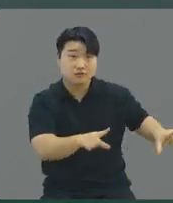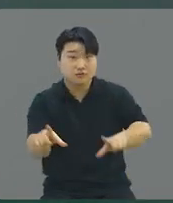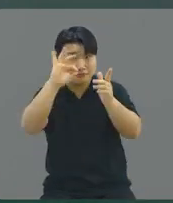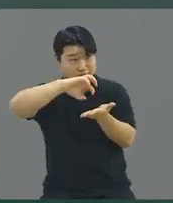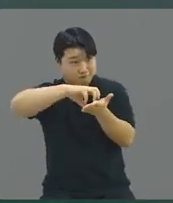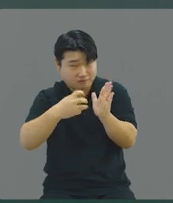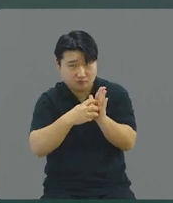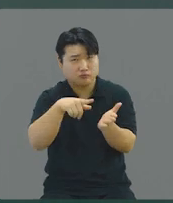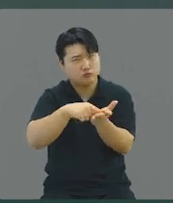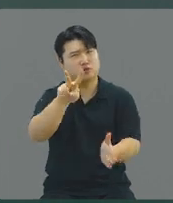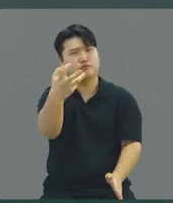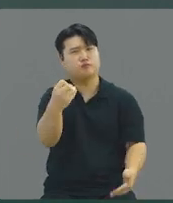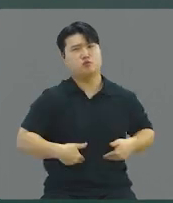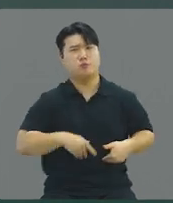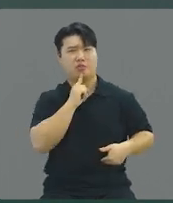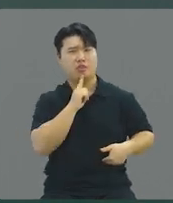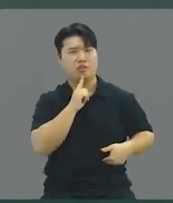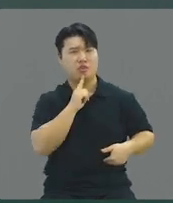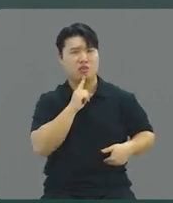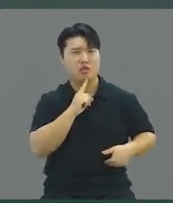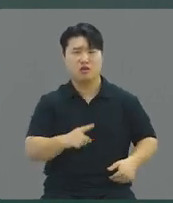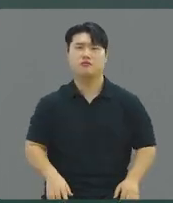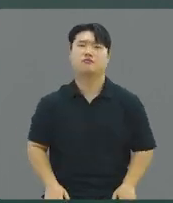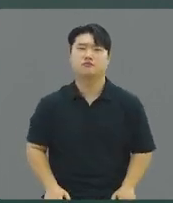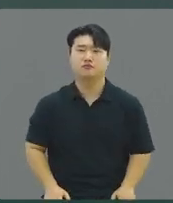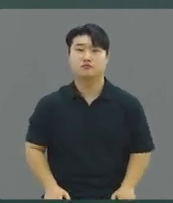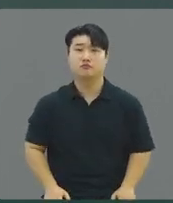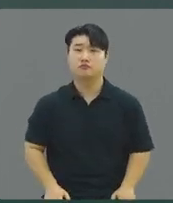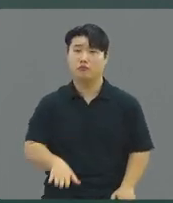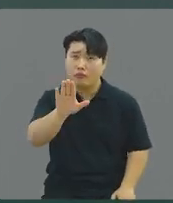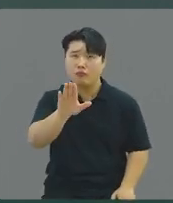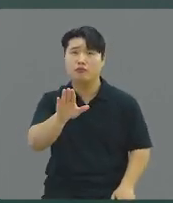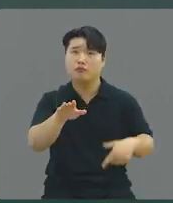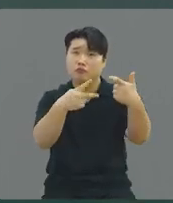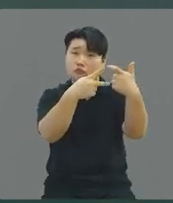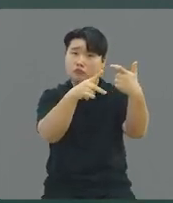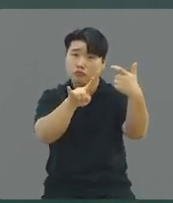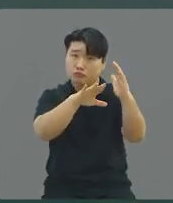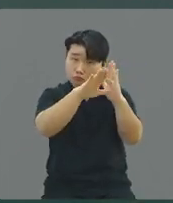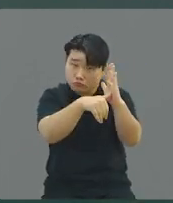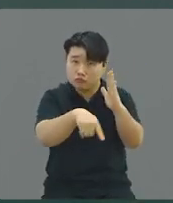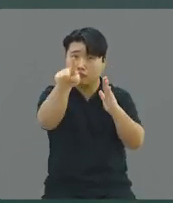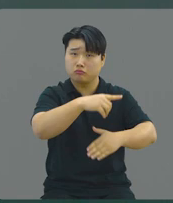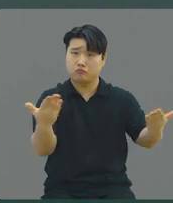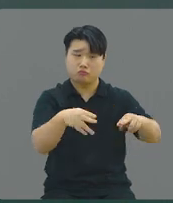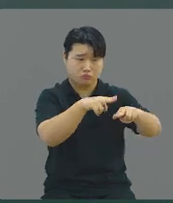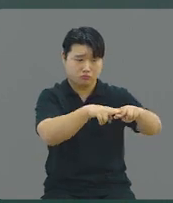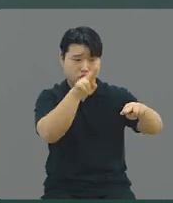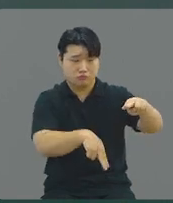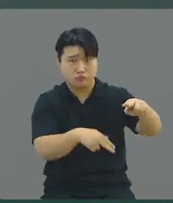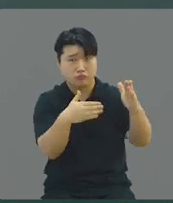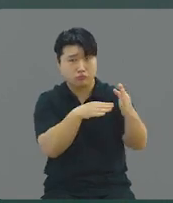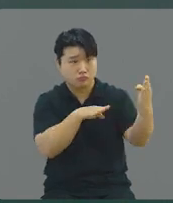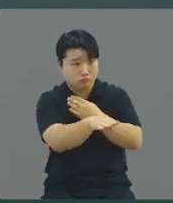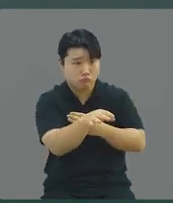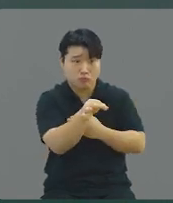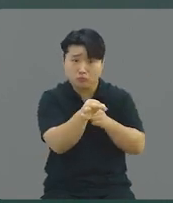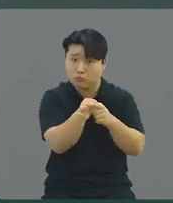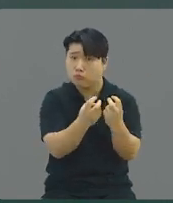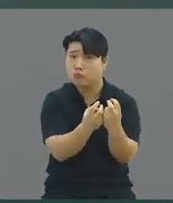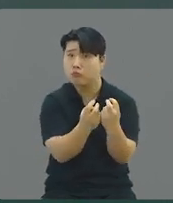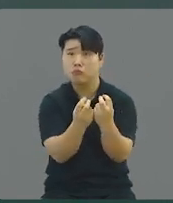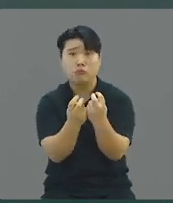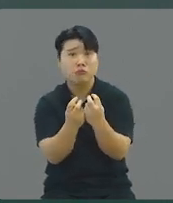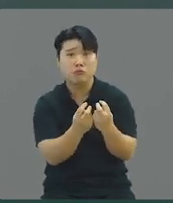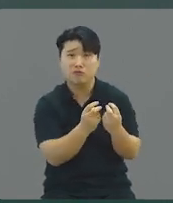달 적정 생활비가 약 280만 원이라고 해요. 근데 60대면 대부분 이제 퇴직을 했을 텐데 이